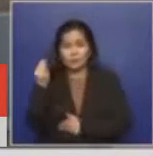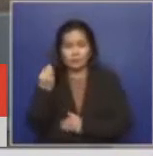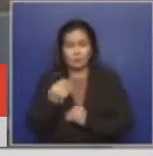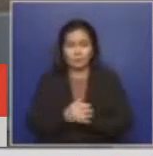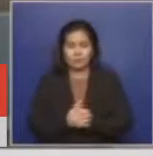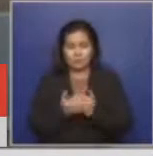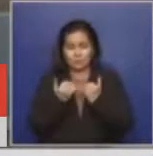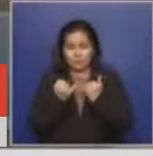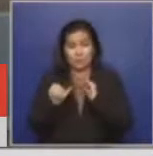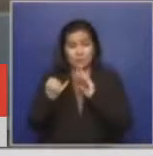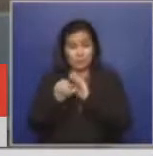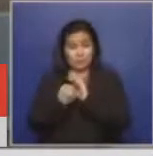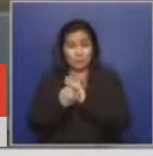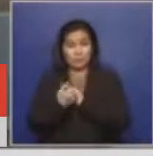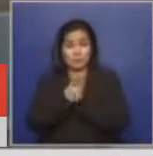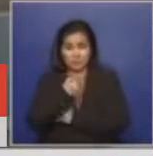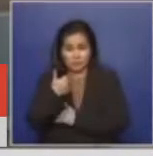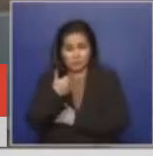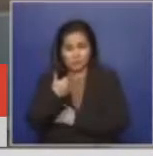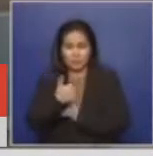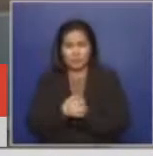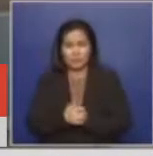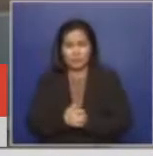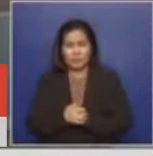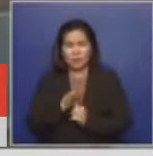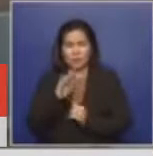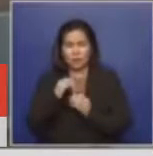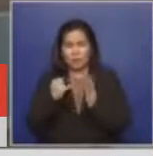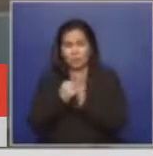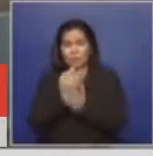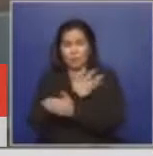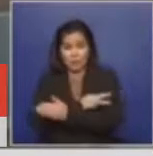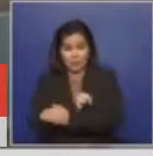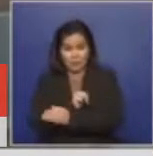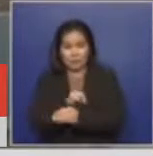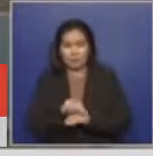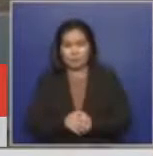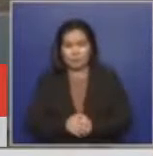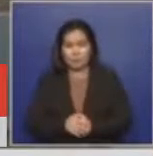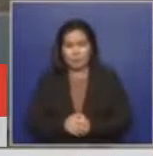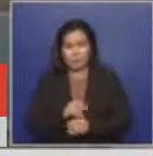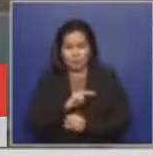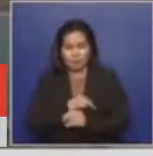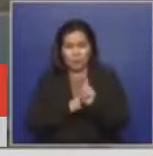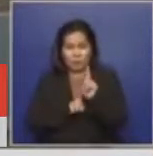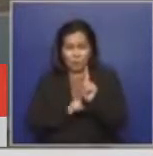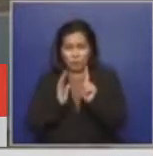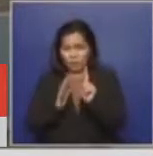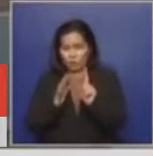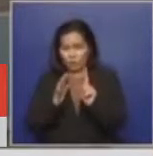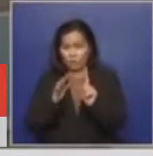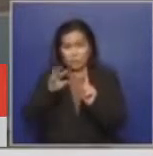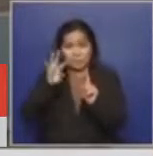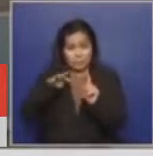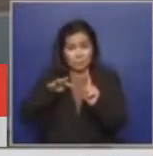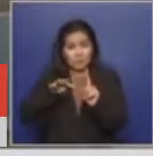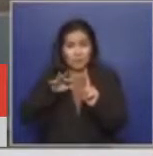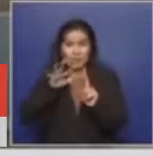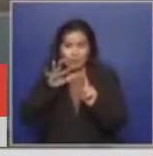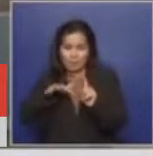างจังหวัดมหาสารคามบ้านผมนี่1ต่อ 4,000 หรือ 5,000 กรุงเท